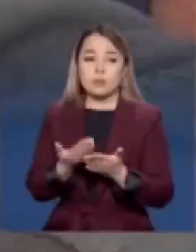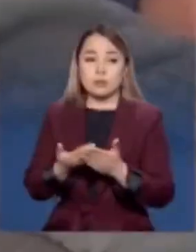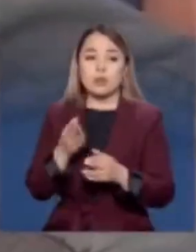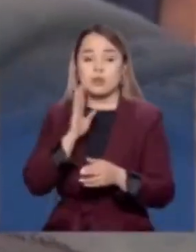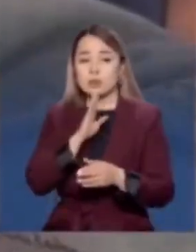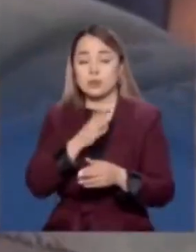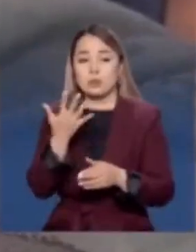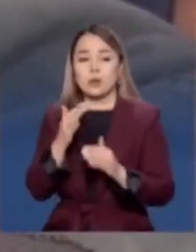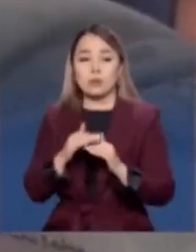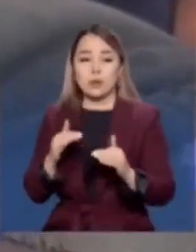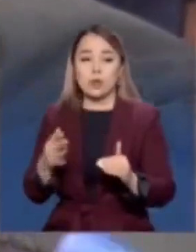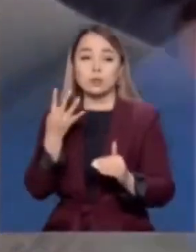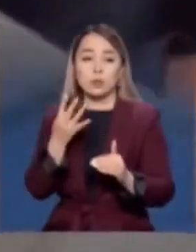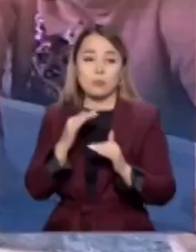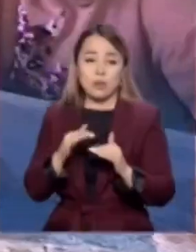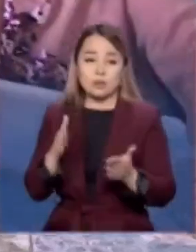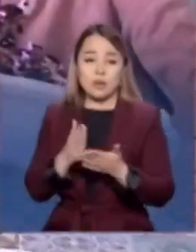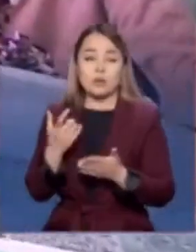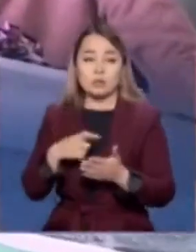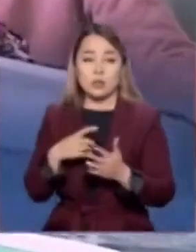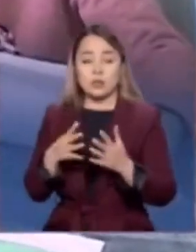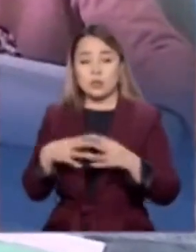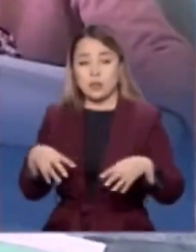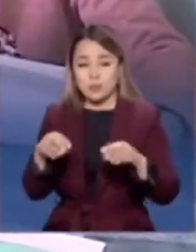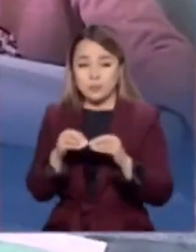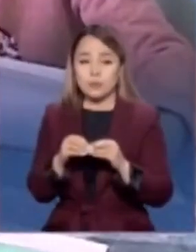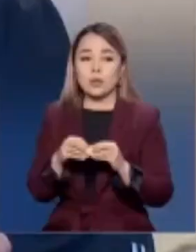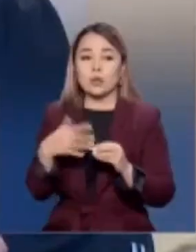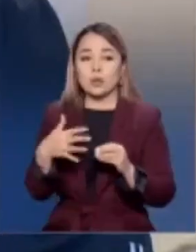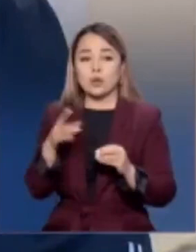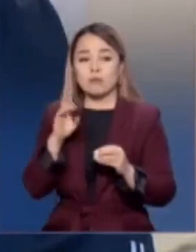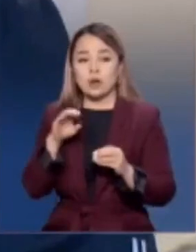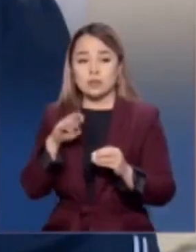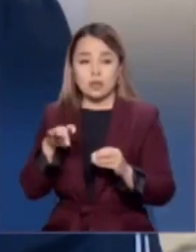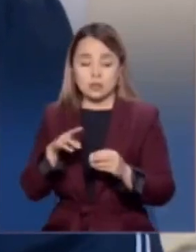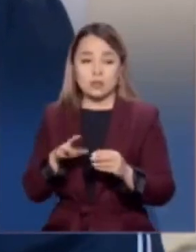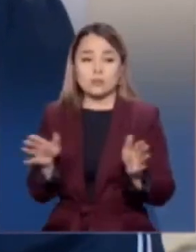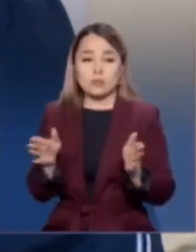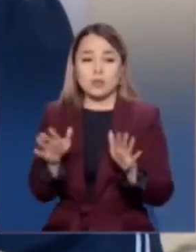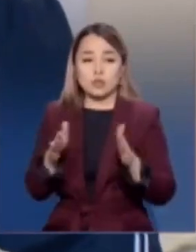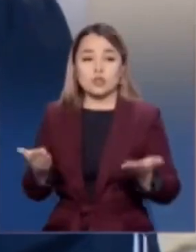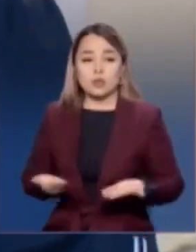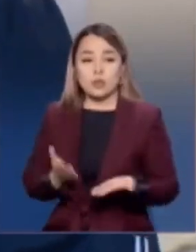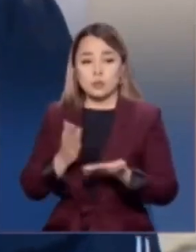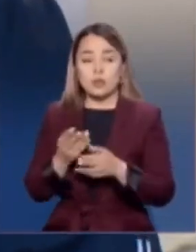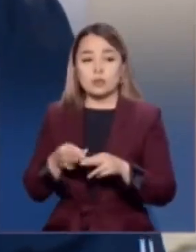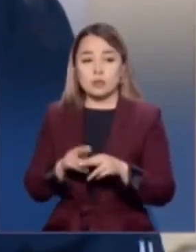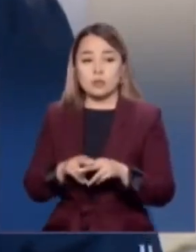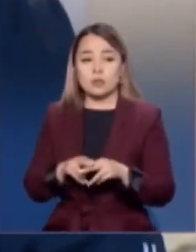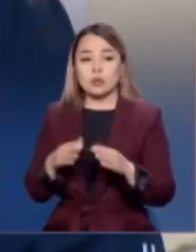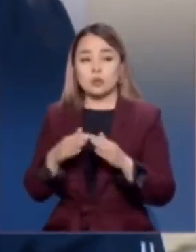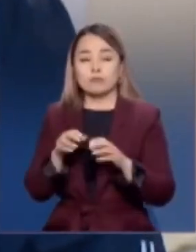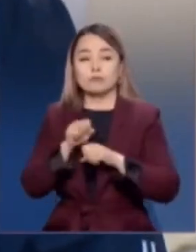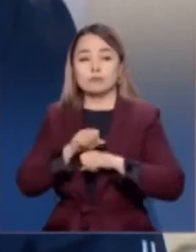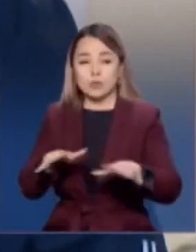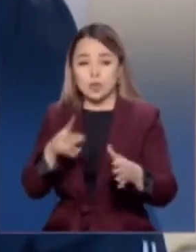әйелде 5 баласы бар, 4 баласы бар. Өздері тұрады бір 50 квадрат жерде. Сон келетті айтады, үй шашылып